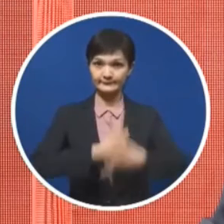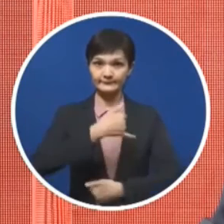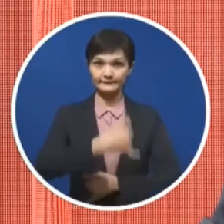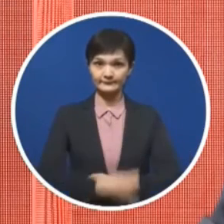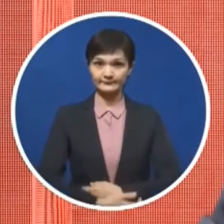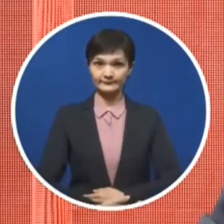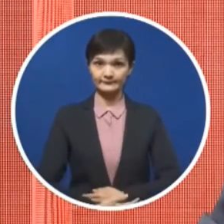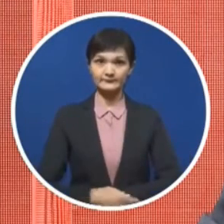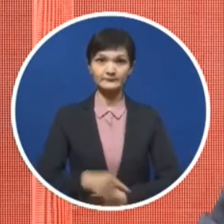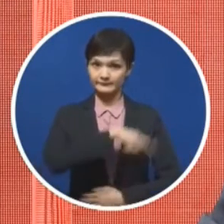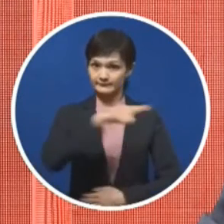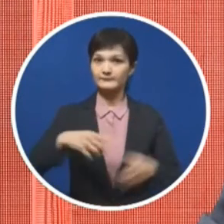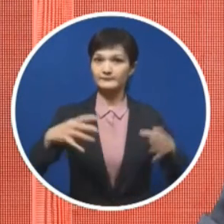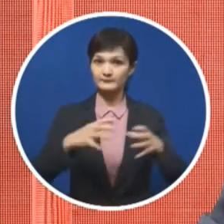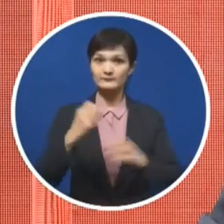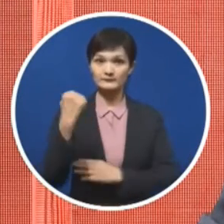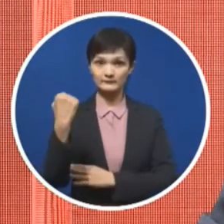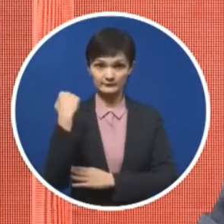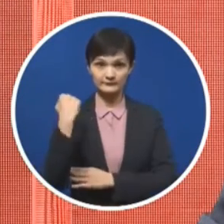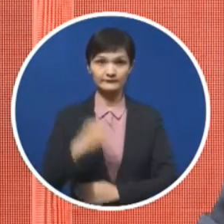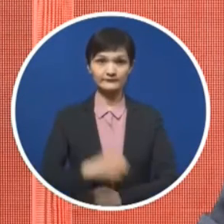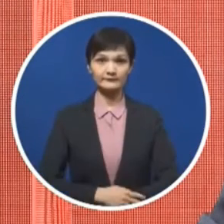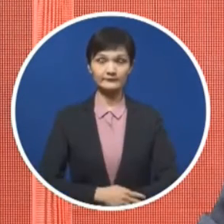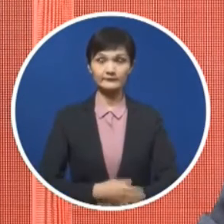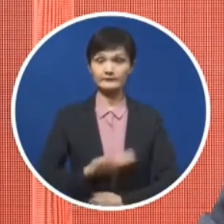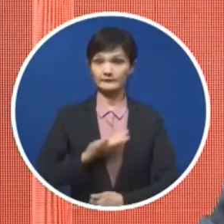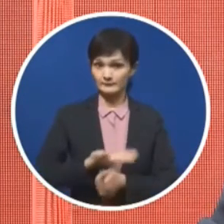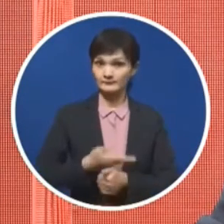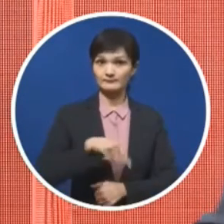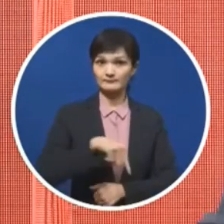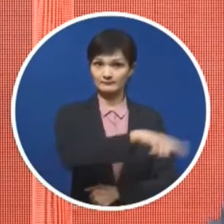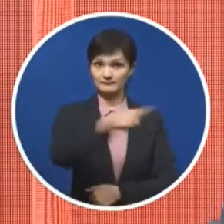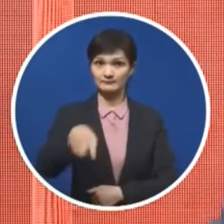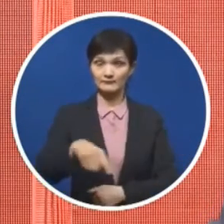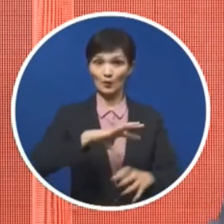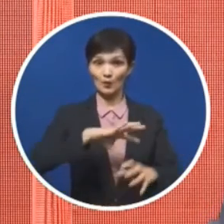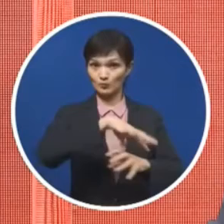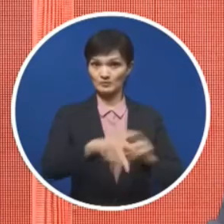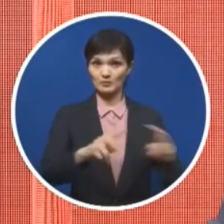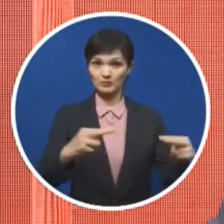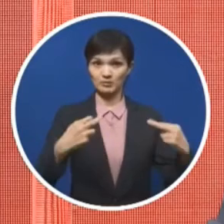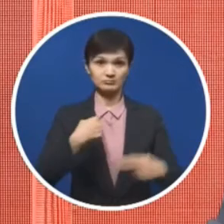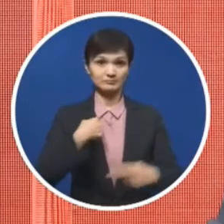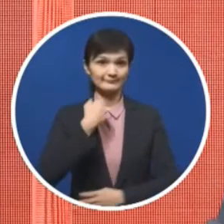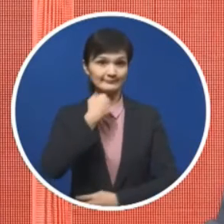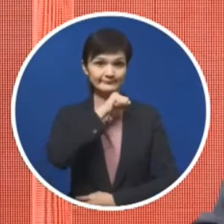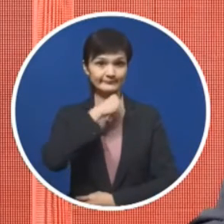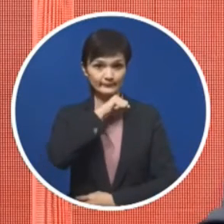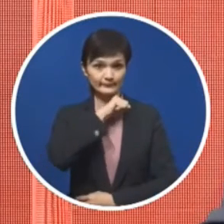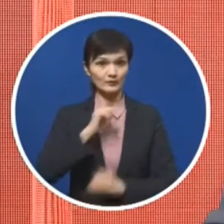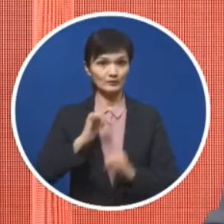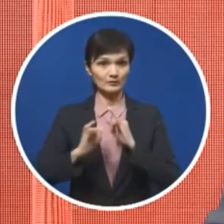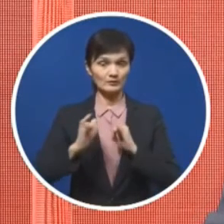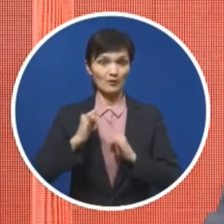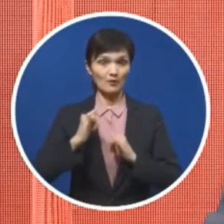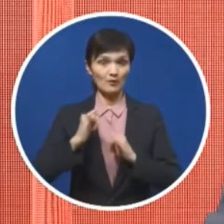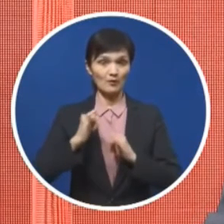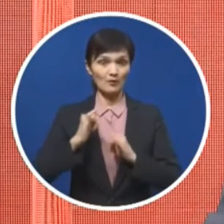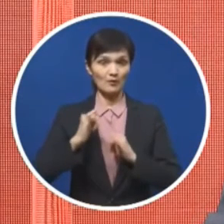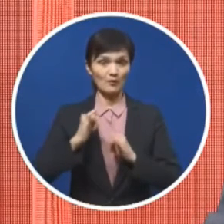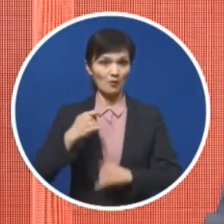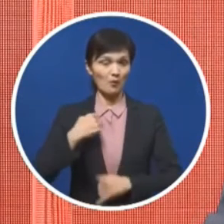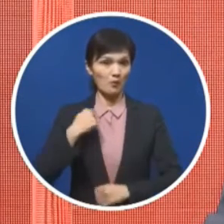请大家一起努力，让全世界再一次看到台湾人高贵的情